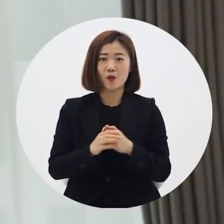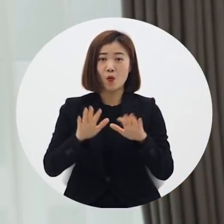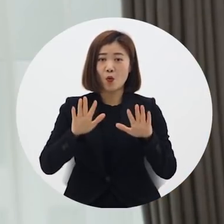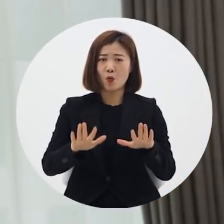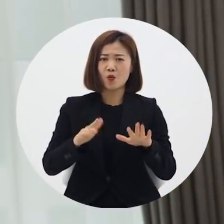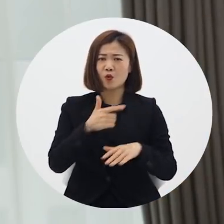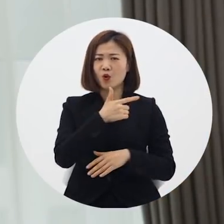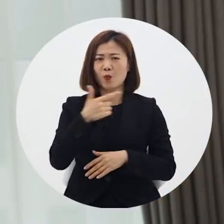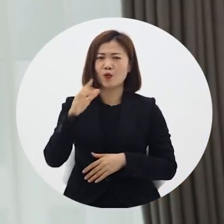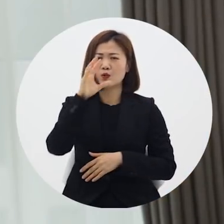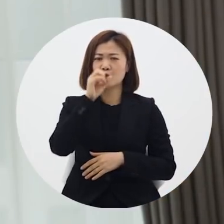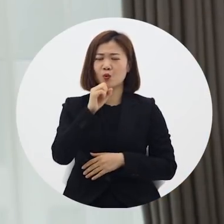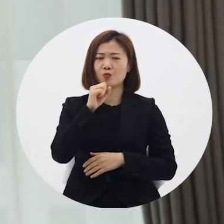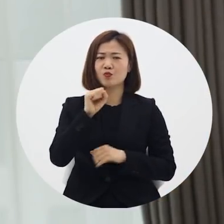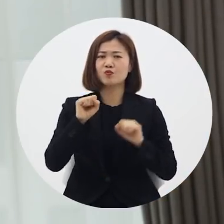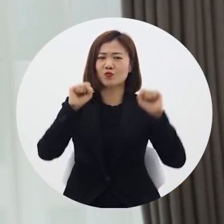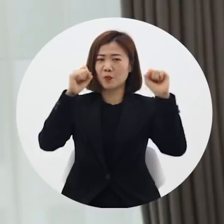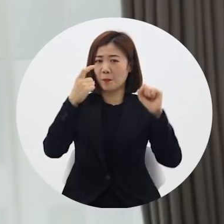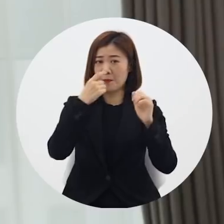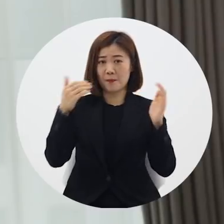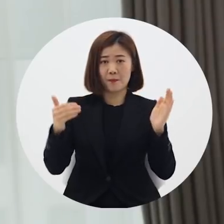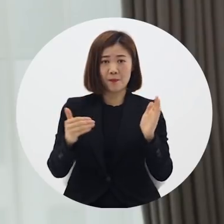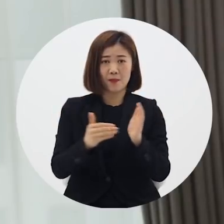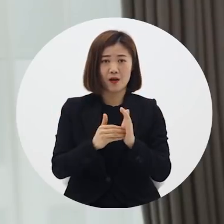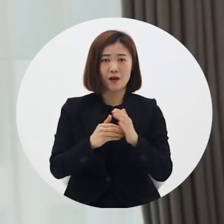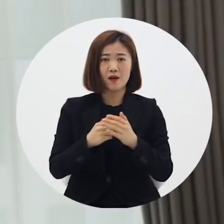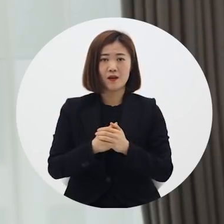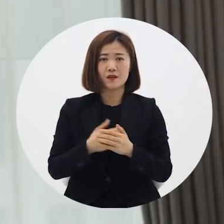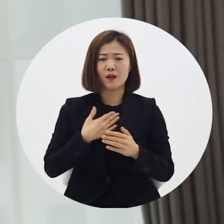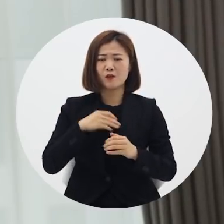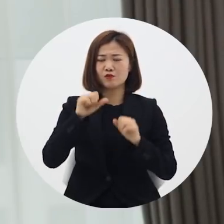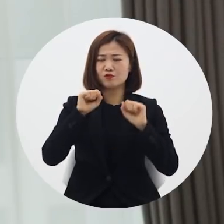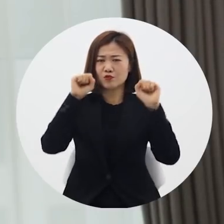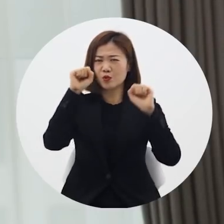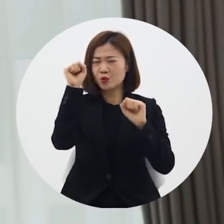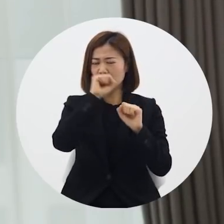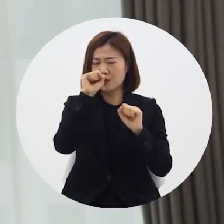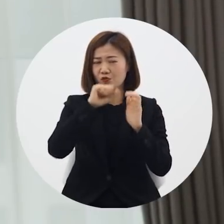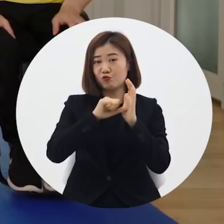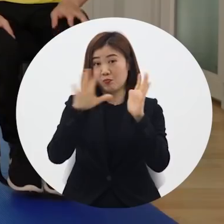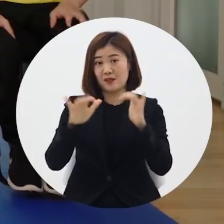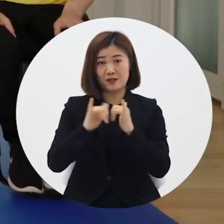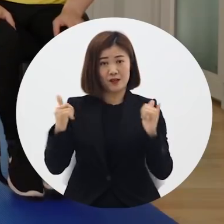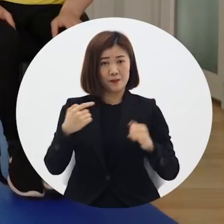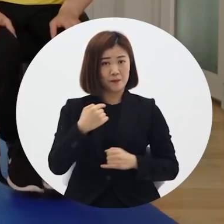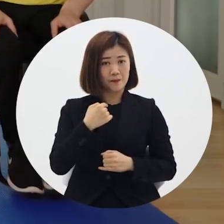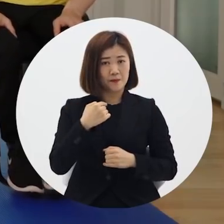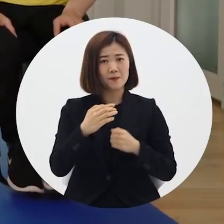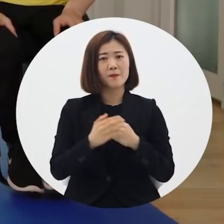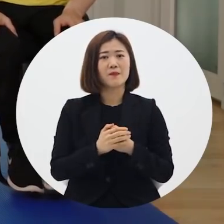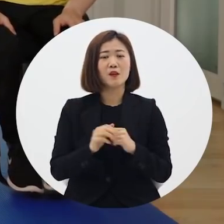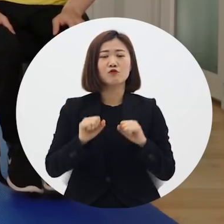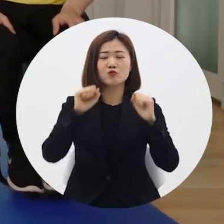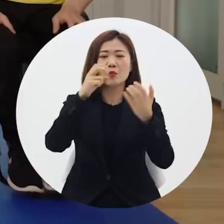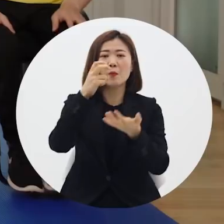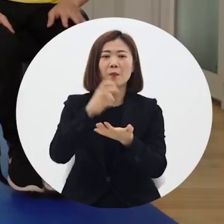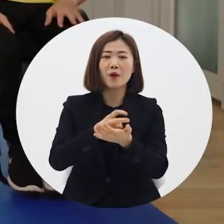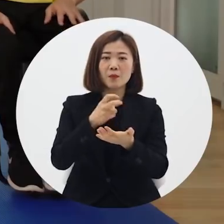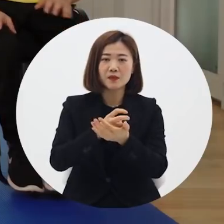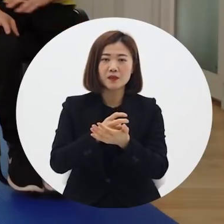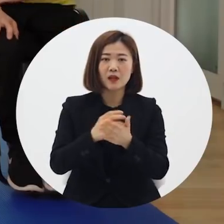오늘 굉장히 좋은 운동을 배워가는 것 같습니다. 아, 제가 운동 좋아하는 걸로 꽤나 유명한 사람인데 이 운동법을